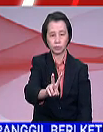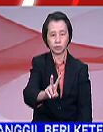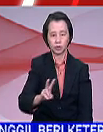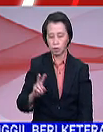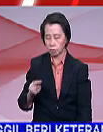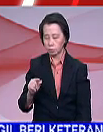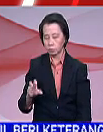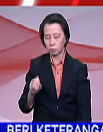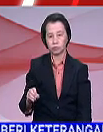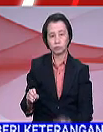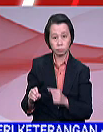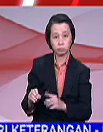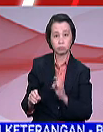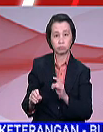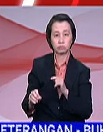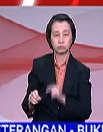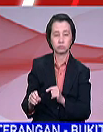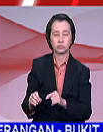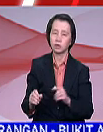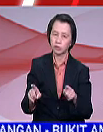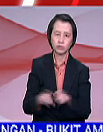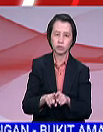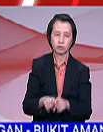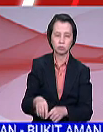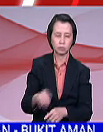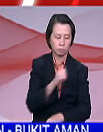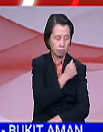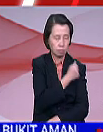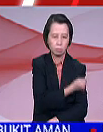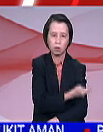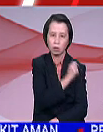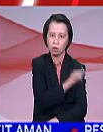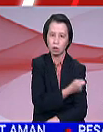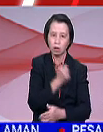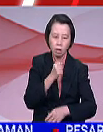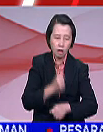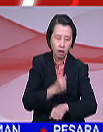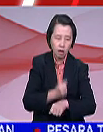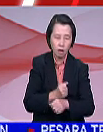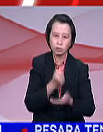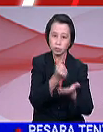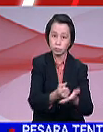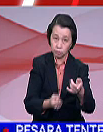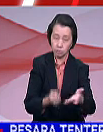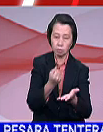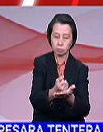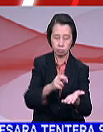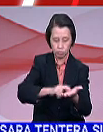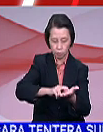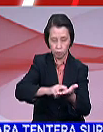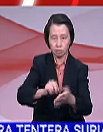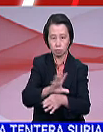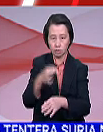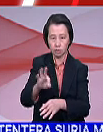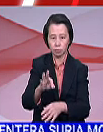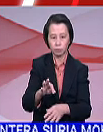Pertubuhan Bukan Kerajaan NGO Southern Volunteers turut menyumbang tenaga semasa penyediaan pusat kuarantin dan rawatan COVID-19